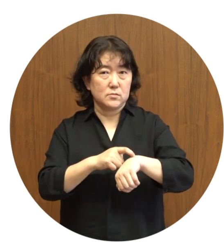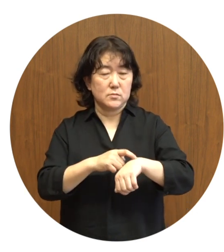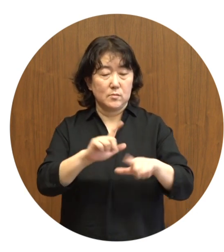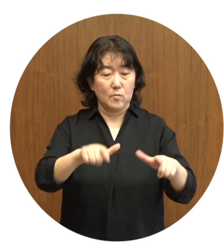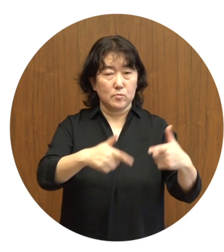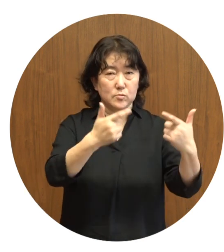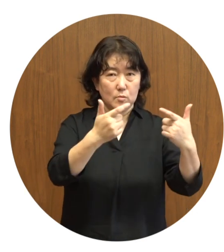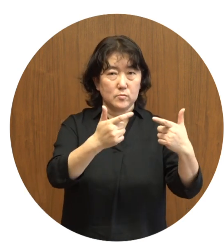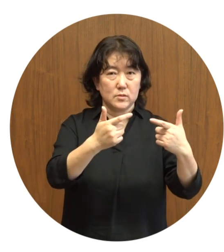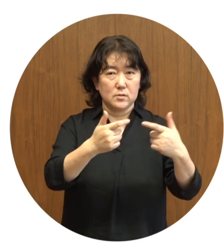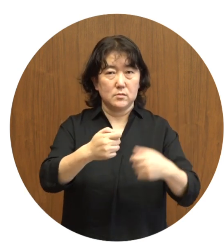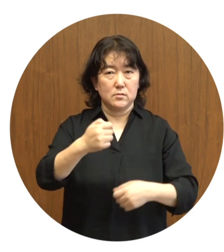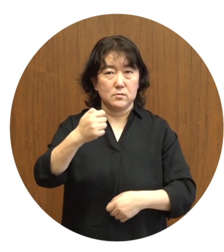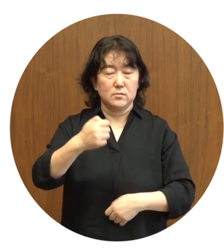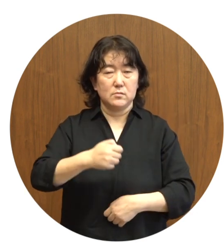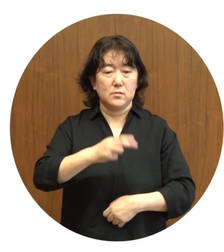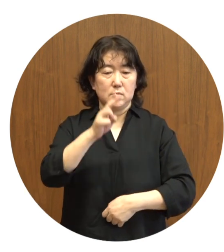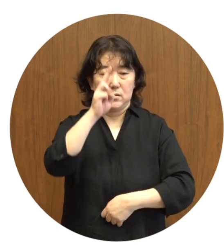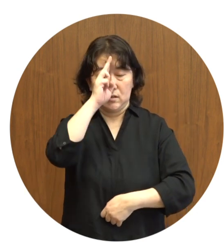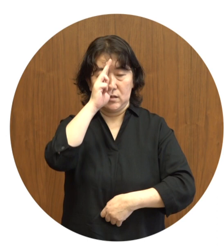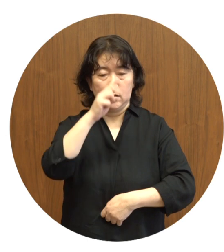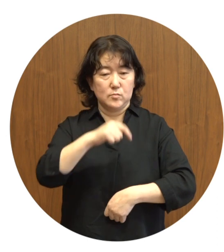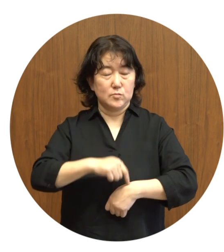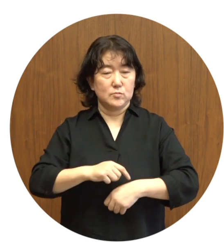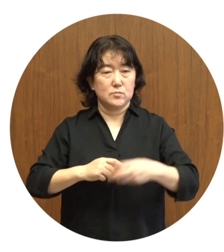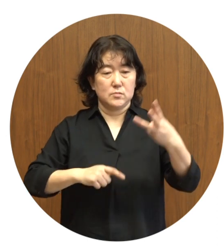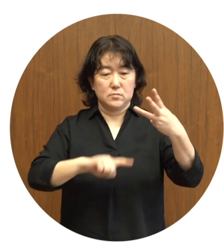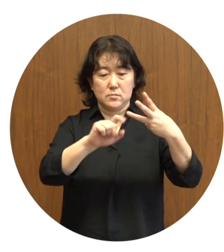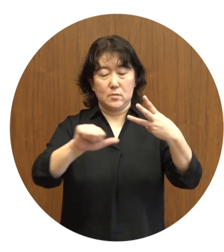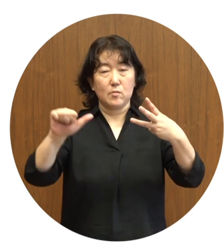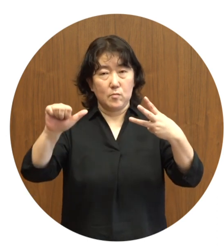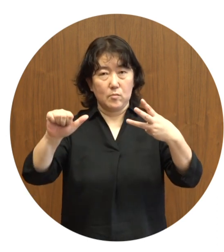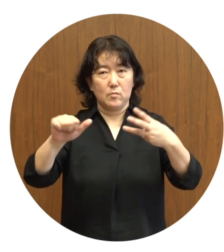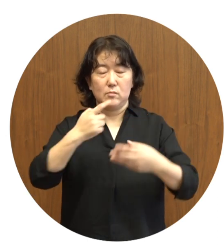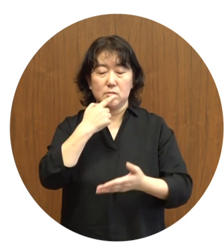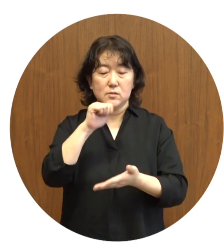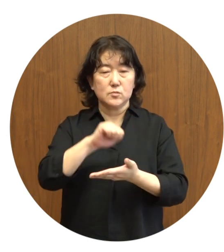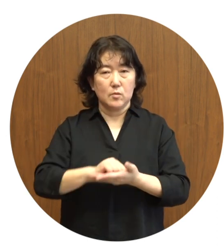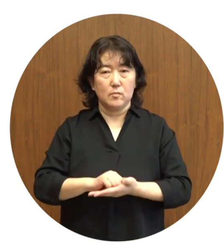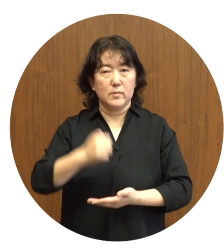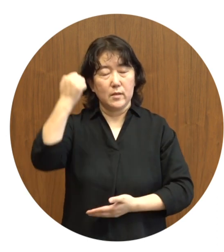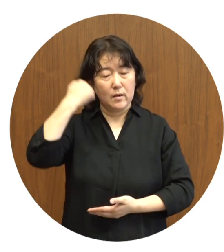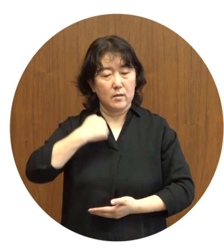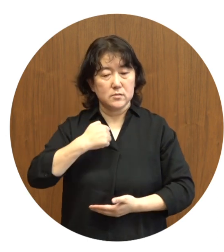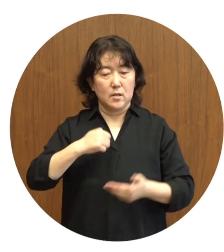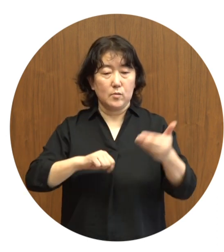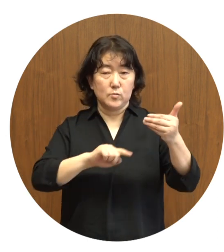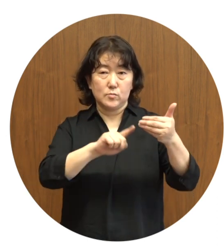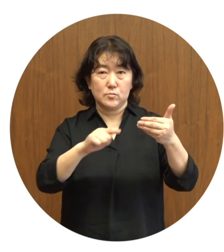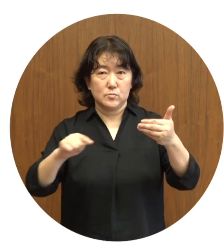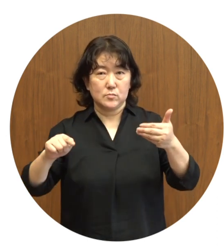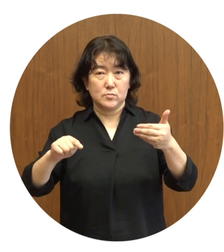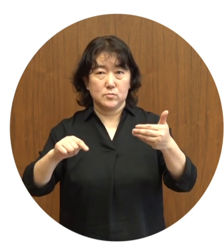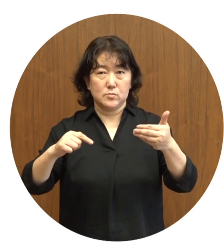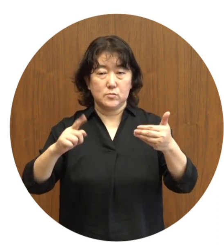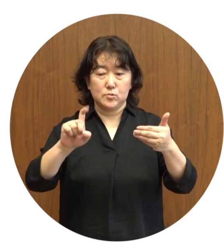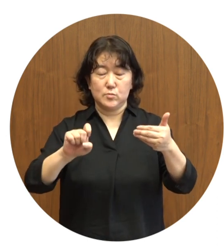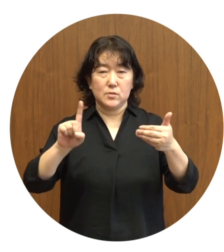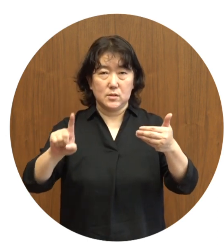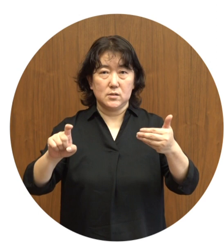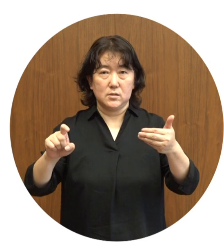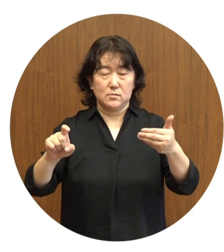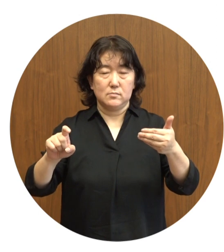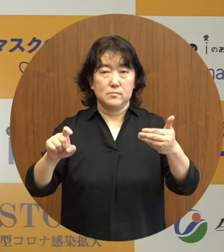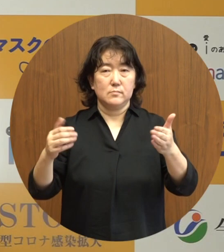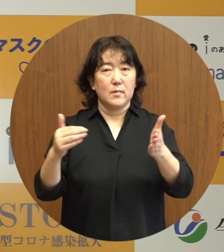曜日が午後3時から午後5時まで、日曜日が午前9時から午前11時まで